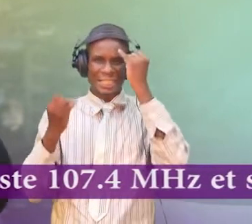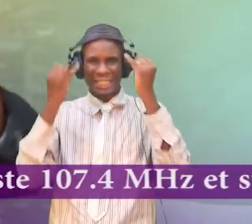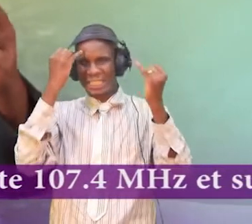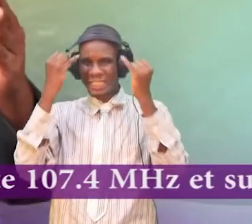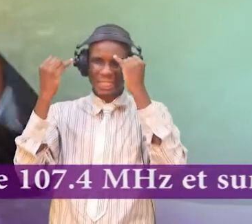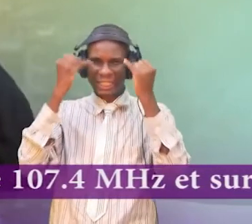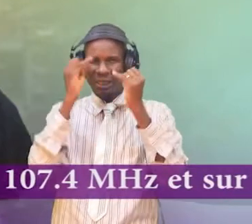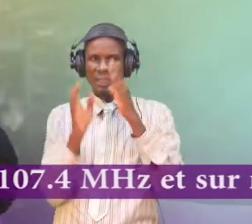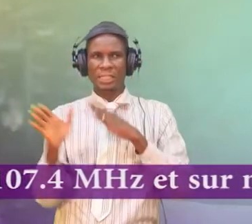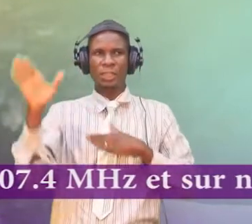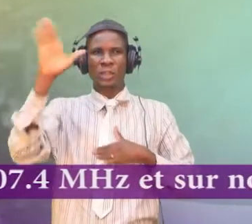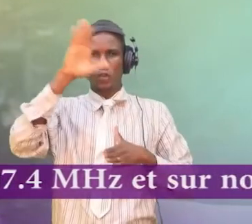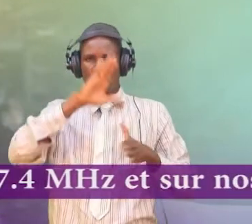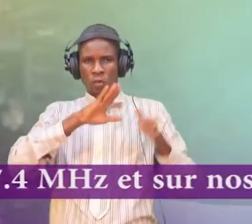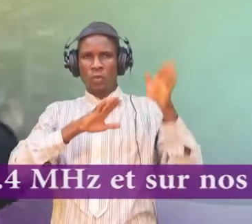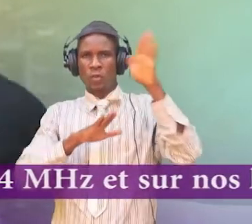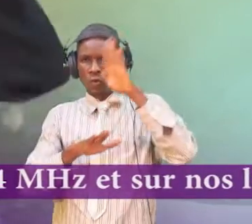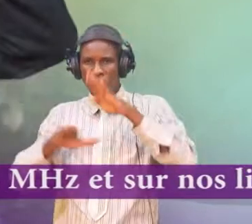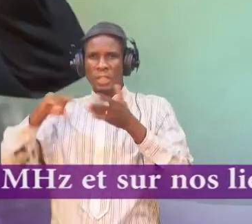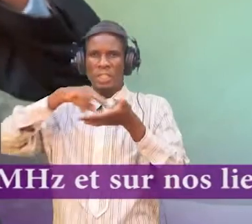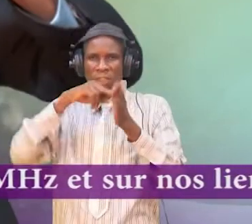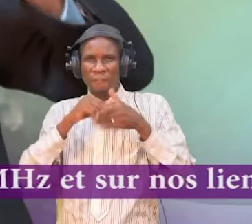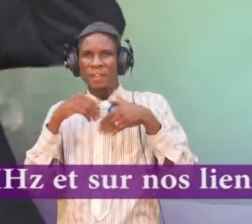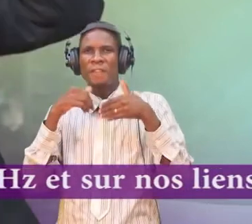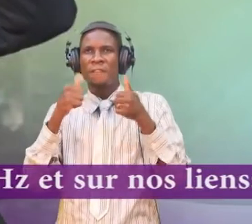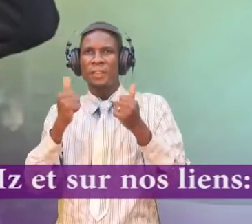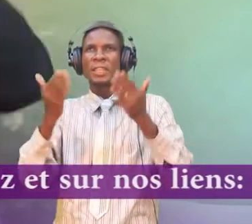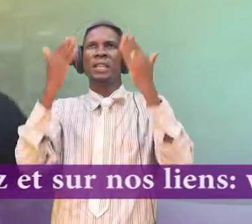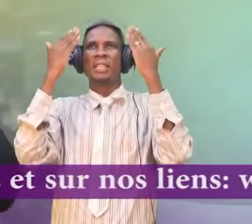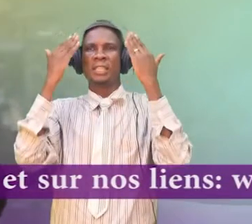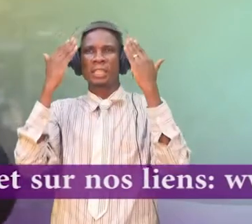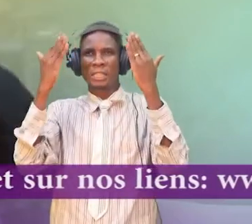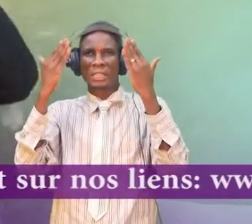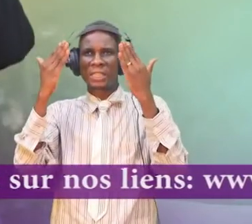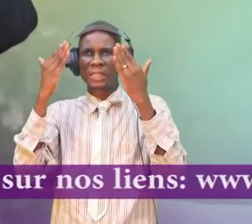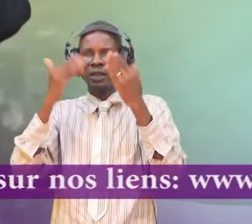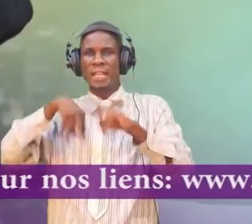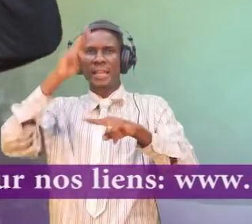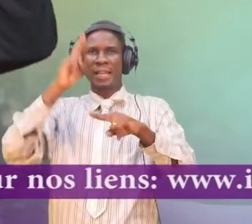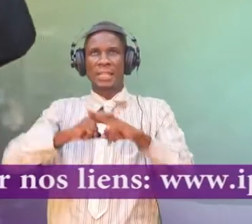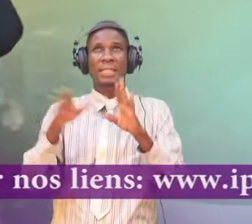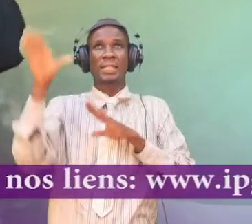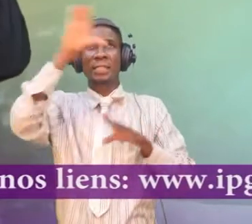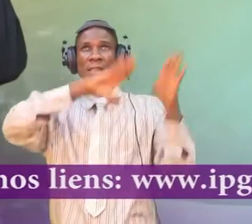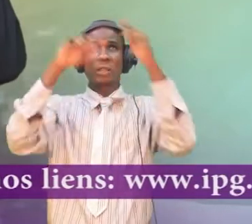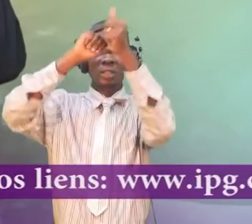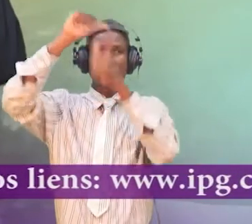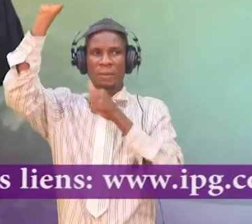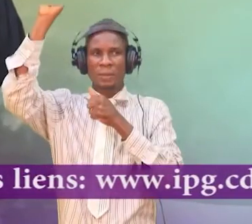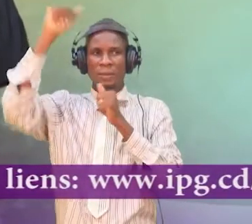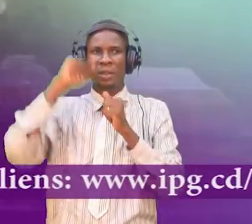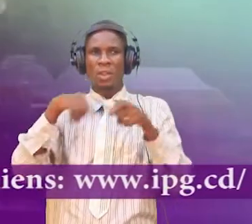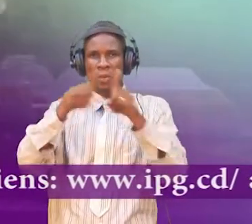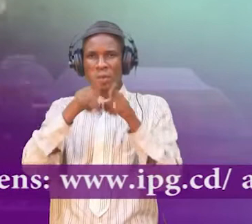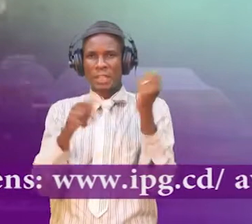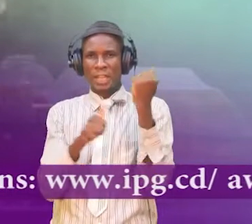Ezali lisese oyo ya ngomba moko to epai wapi lobiko to nzambe avandi likolo ya ngomba